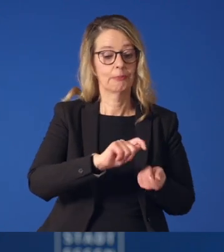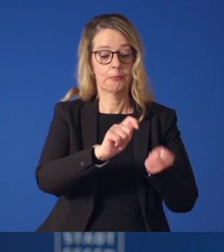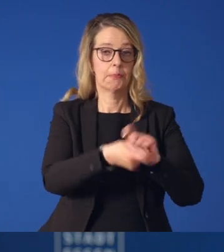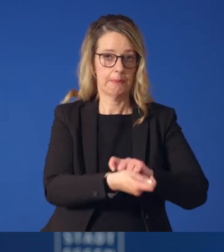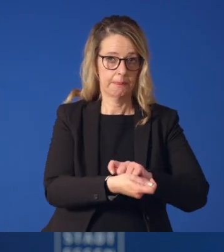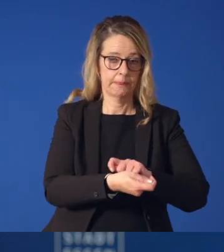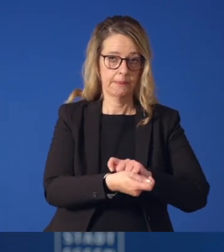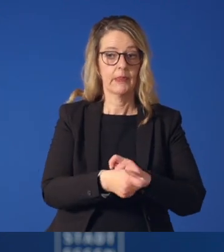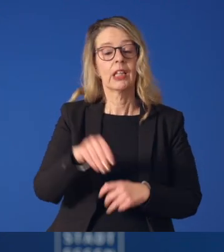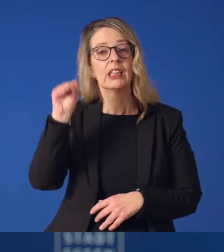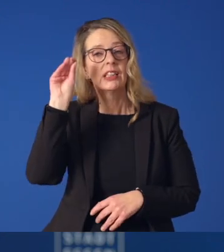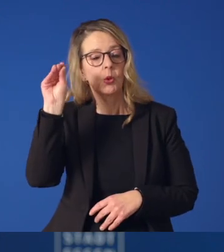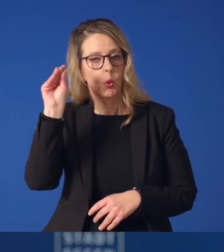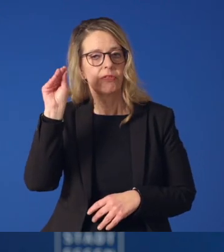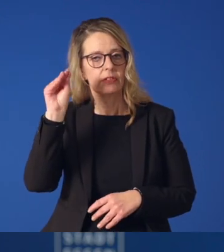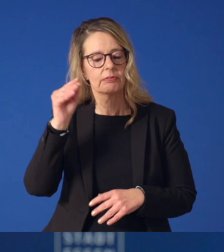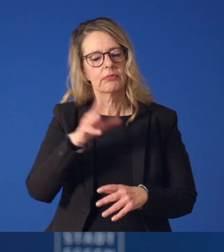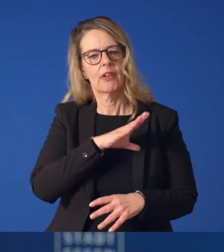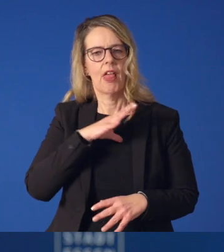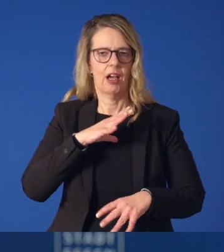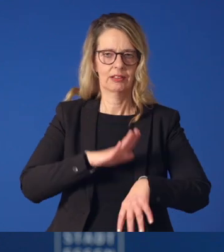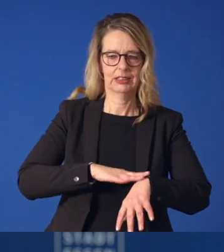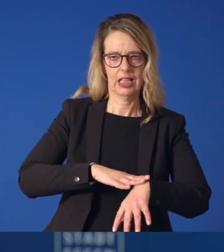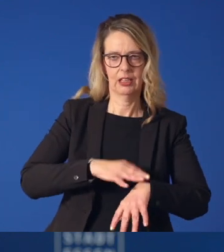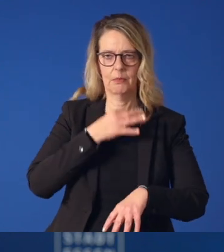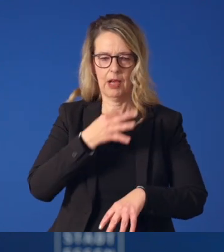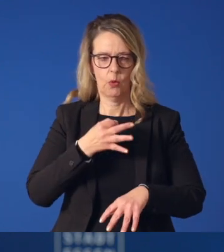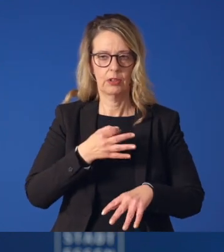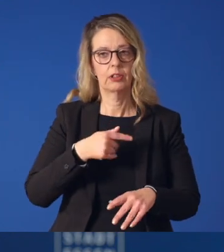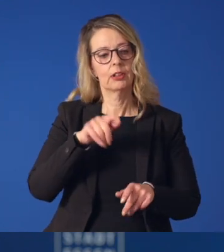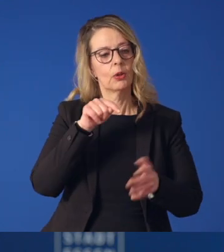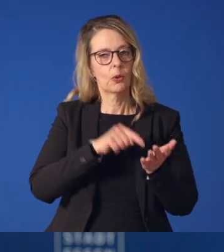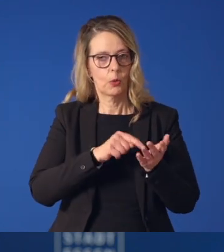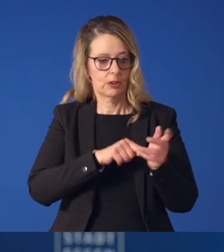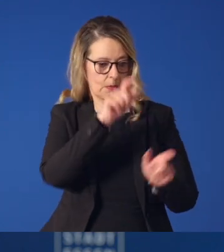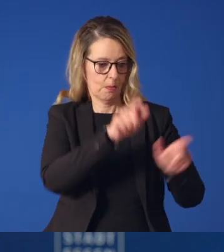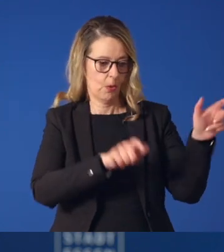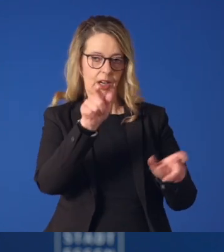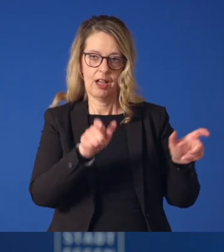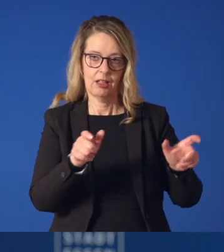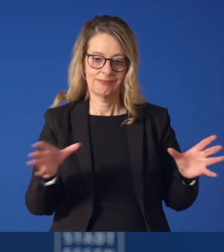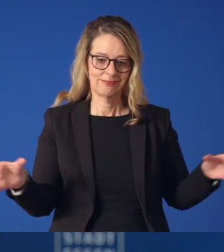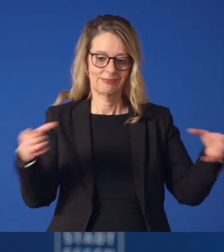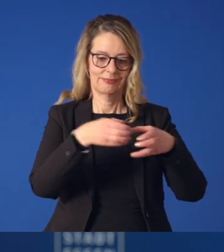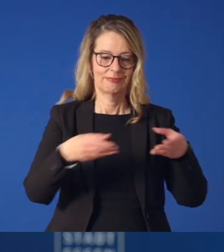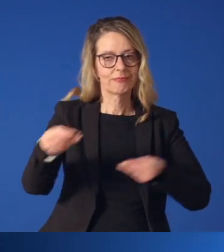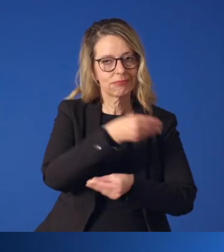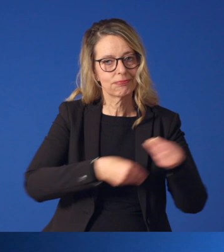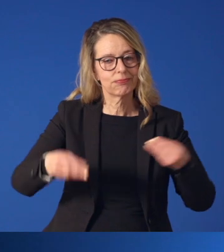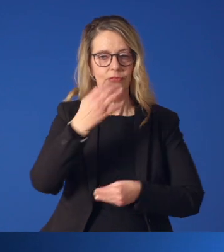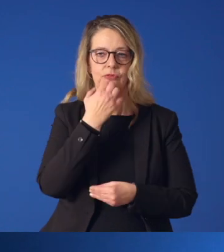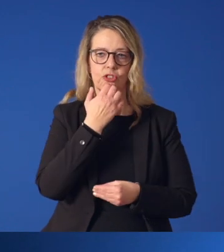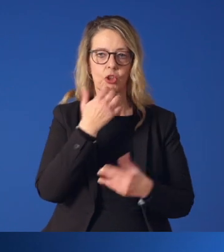Für die Zukunft wird es einen breiten Prozess geben, in dem wir auch die Bürgerinnen und Bürger mit einbeziehen wollen.